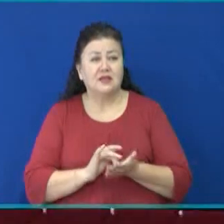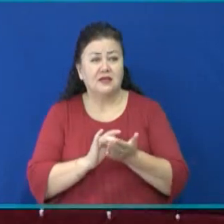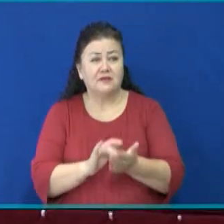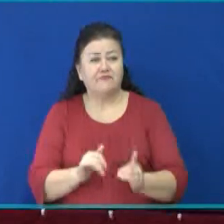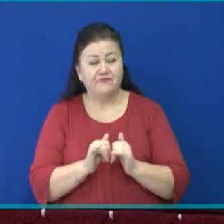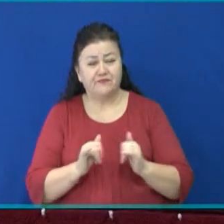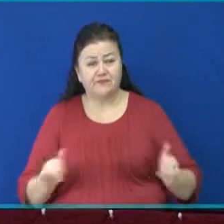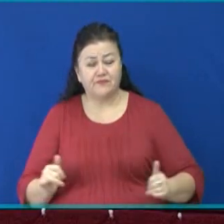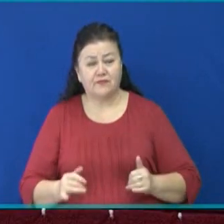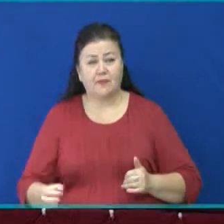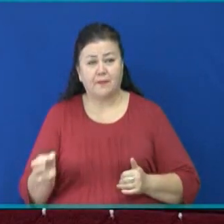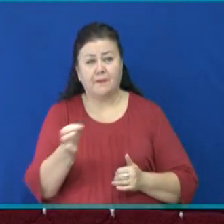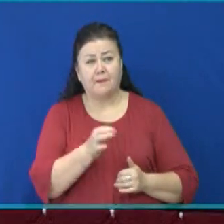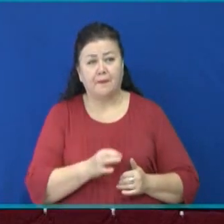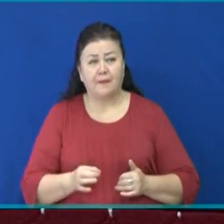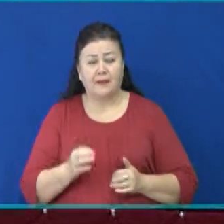работа.